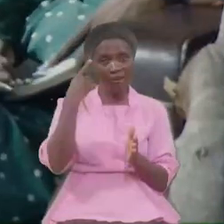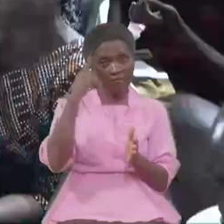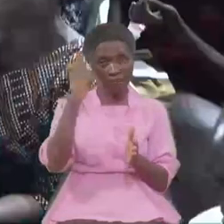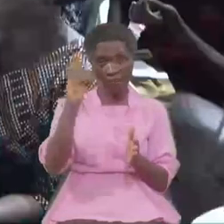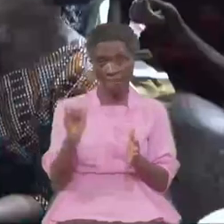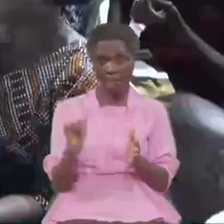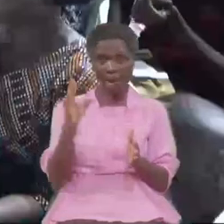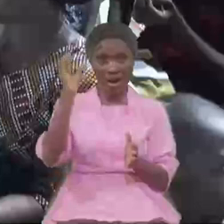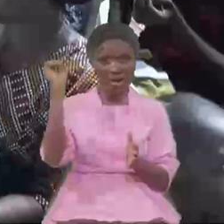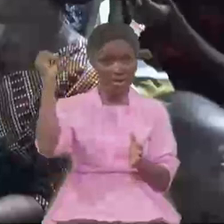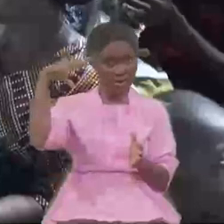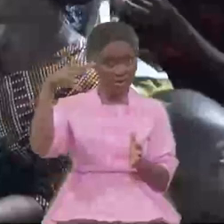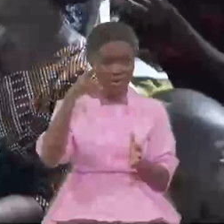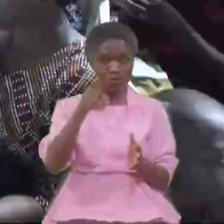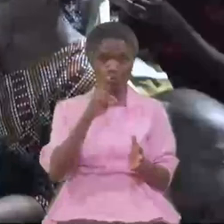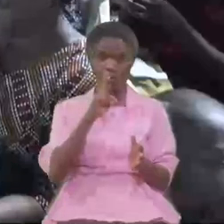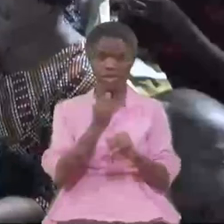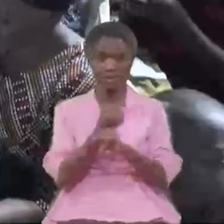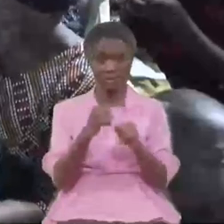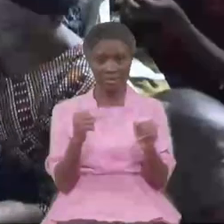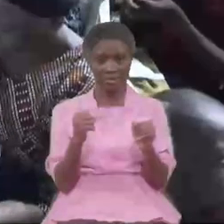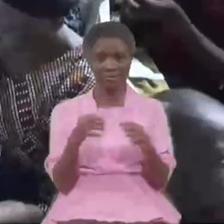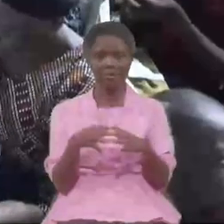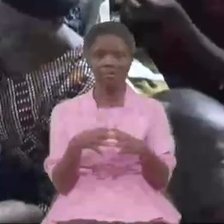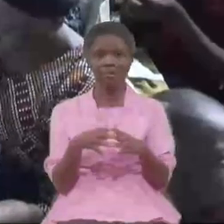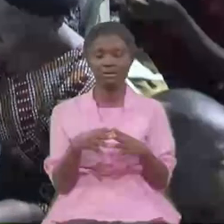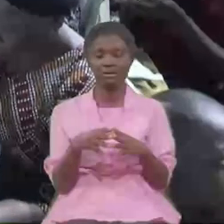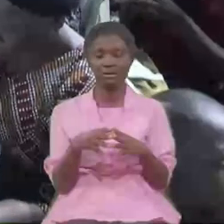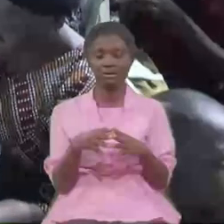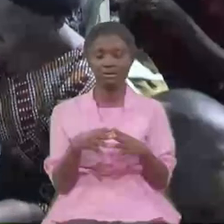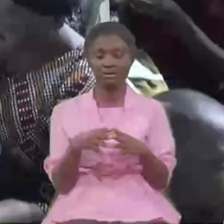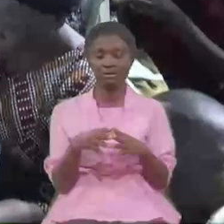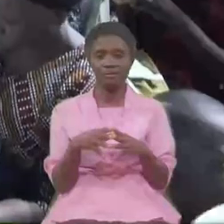Car c'est par la grâce que vous êtes sauvés.